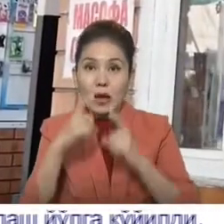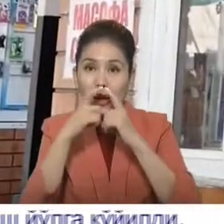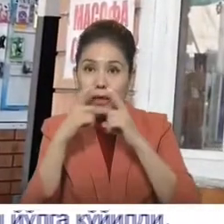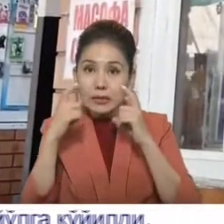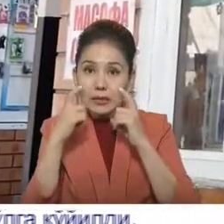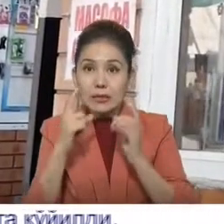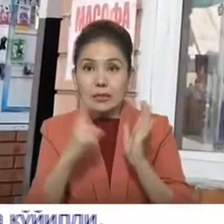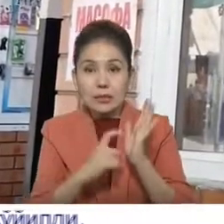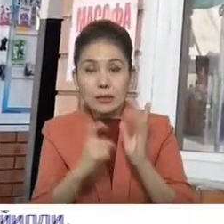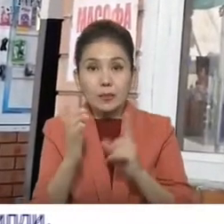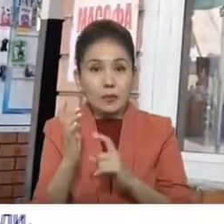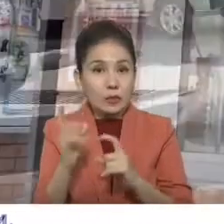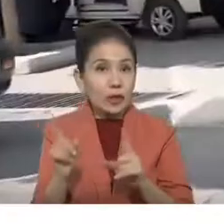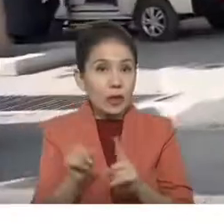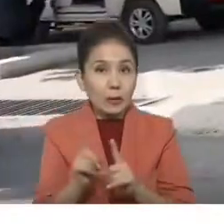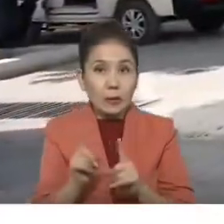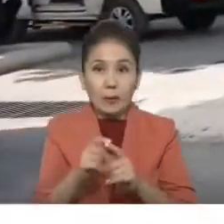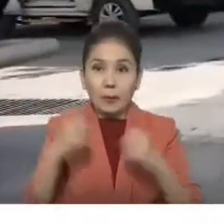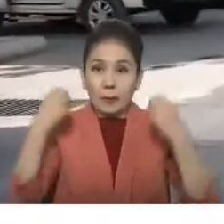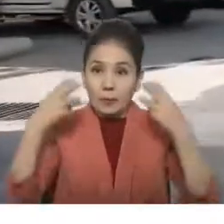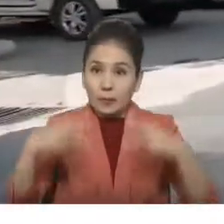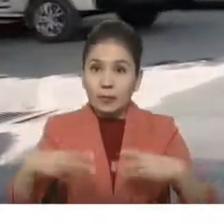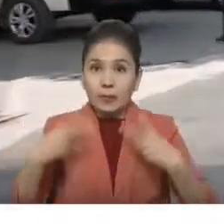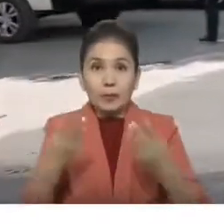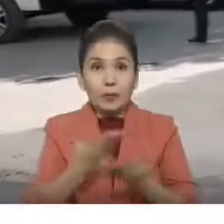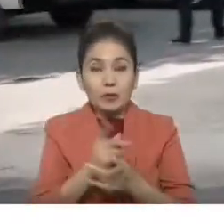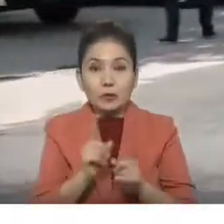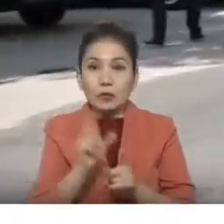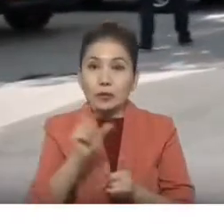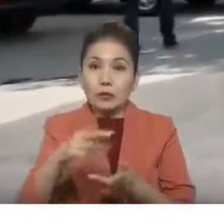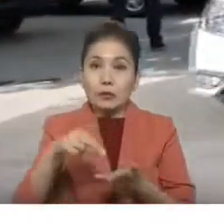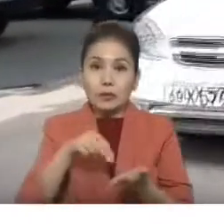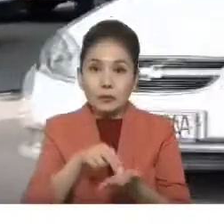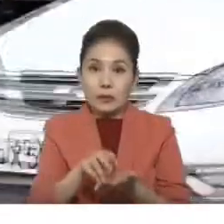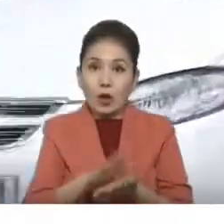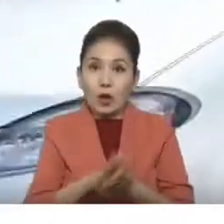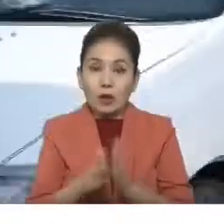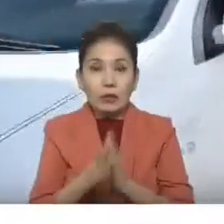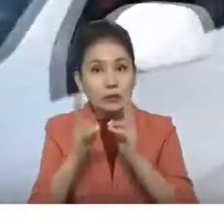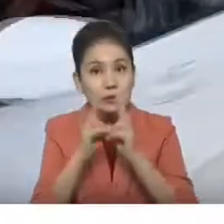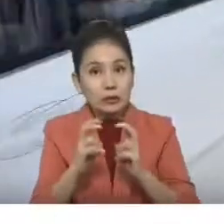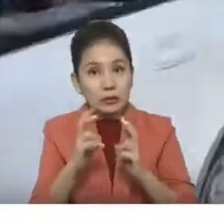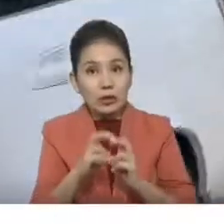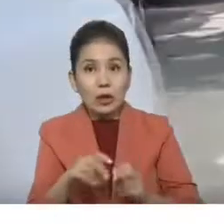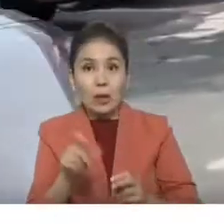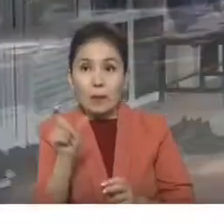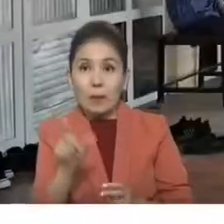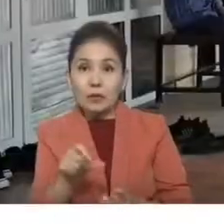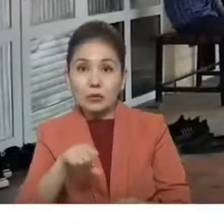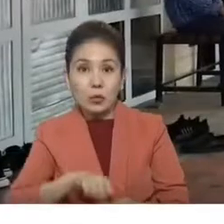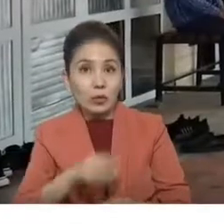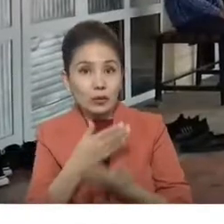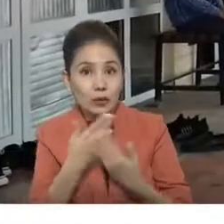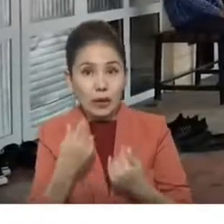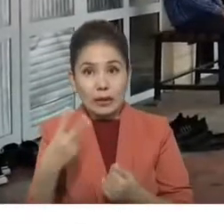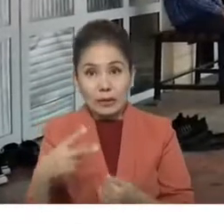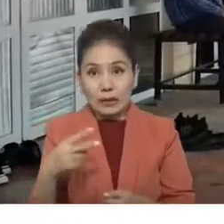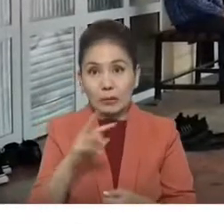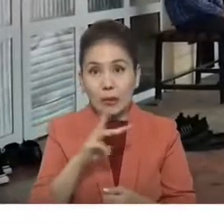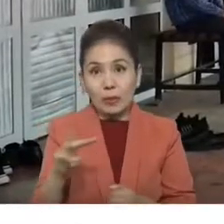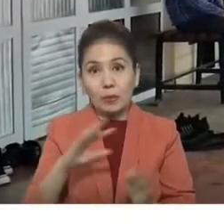антисептик воситалар, пирометр мавжуд ва на ҳудудга кириб келаётганларнинг ҳолатини текширувчи масъул ходим. Орадан 20